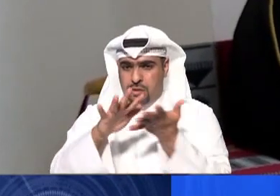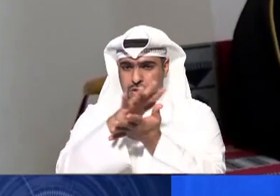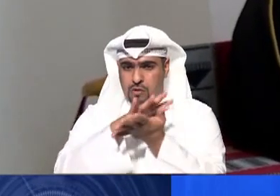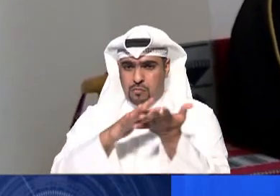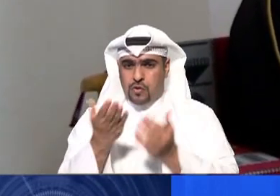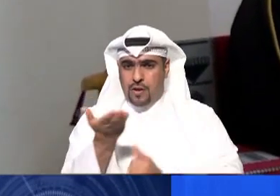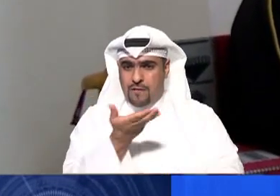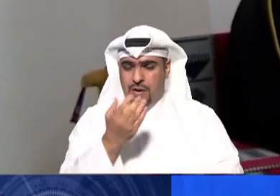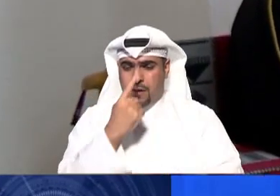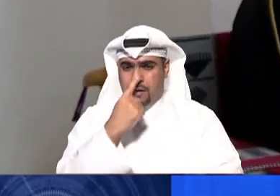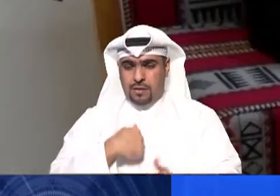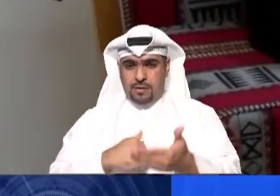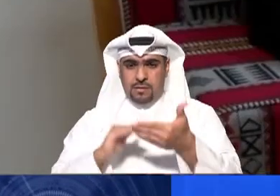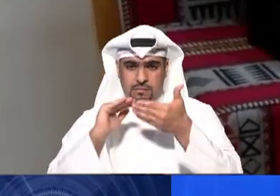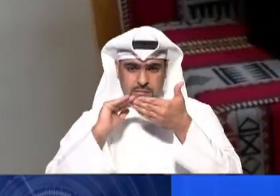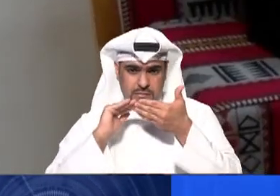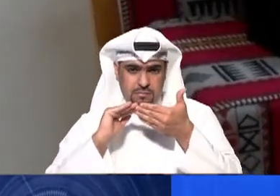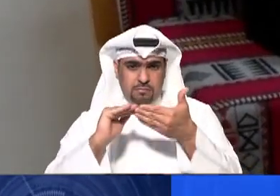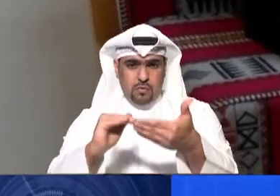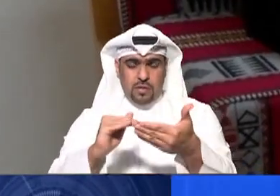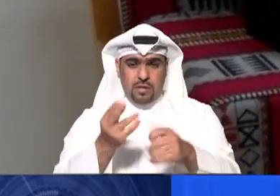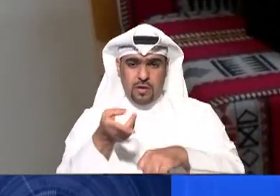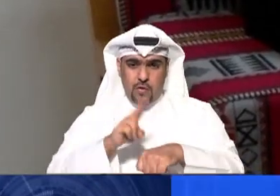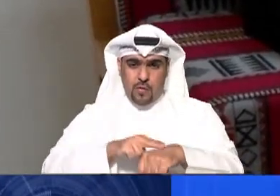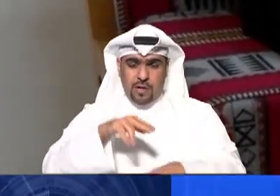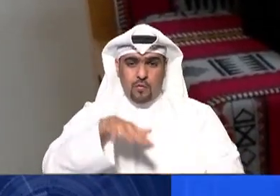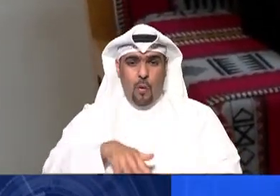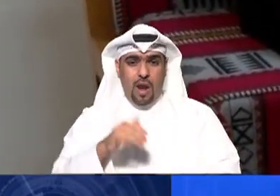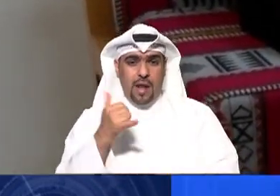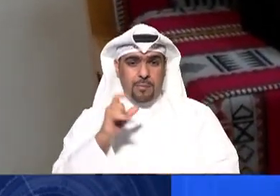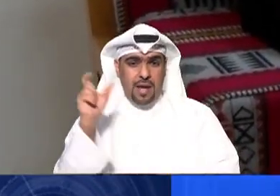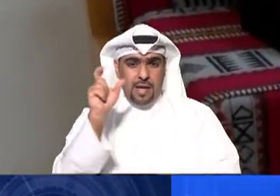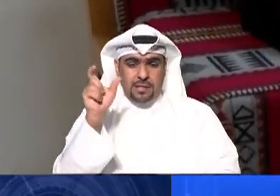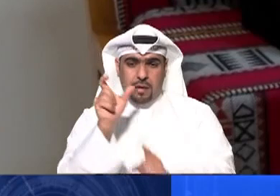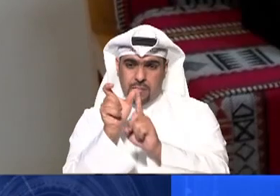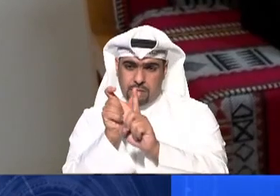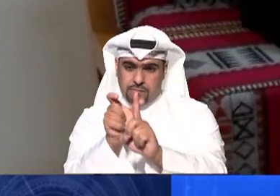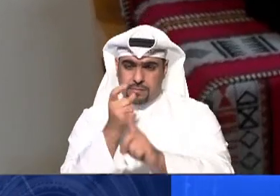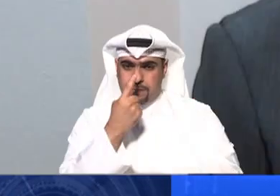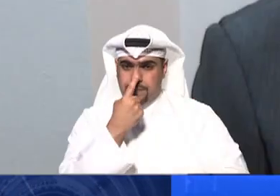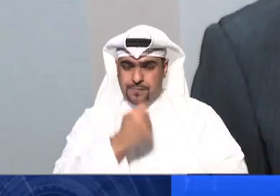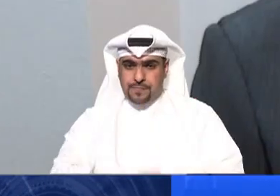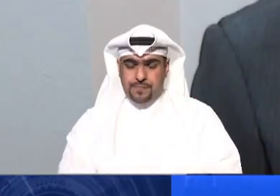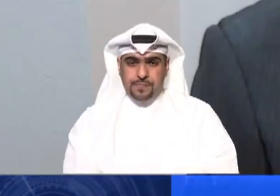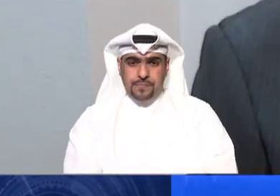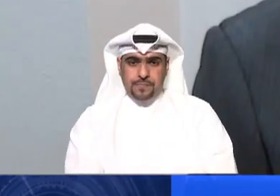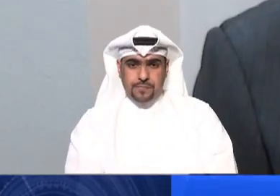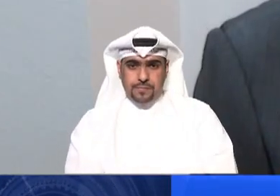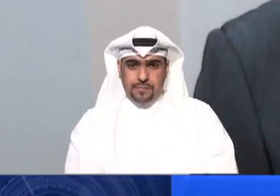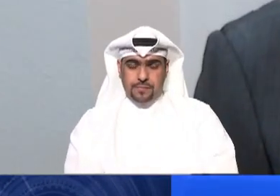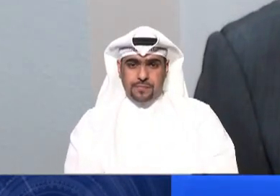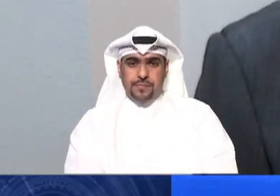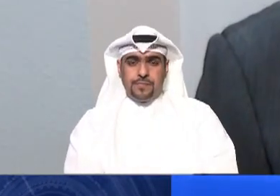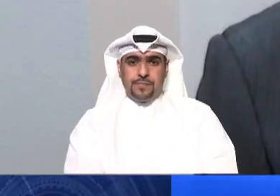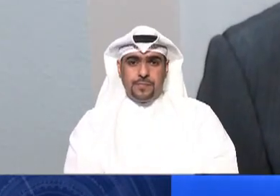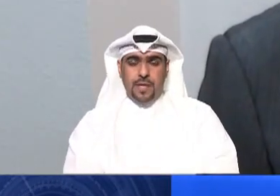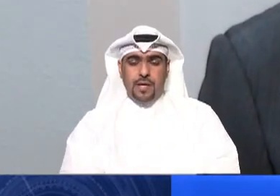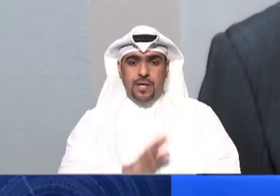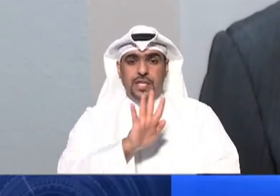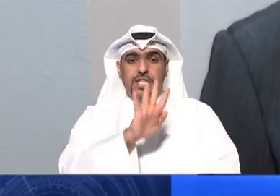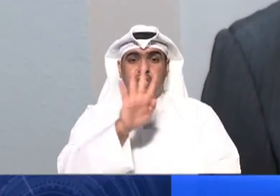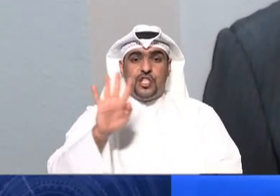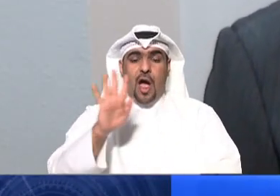إلى مواقفه الواضحة أمام قضايا الأمتين العربية والإسلامية. هذا فقد لشعب فلسطين في المقام